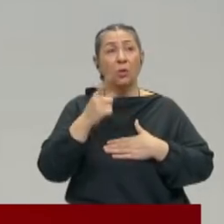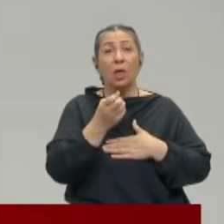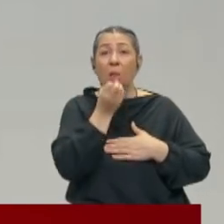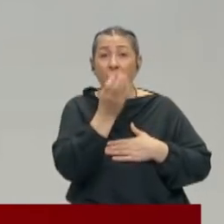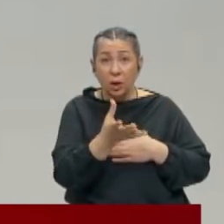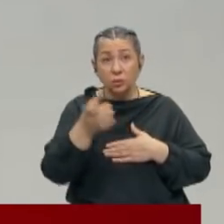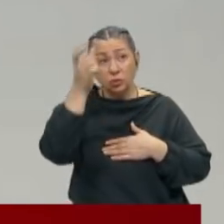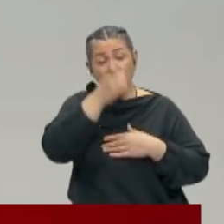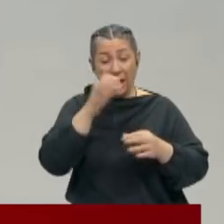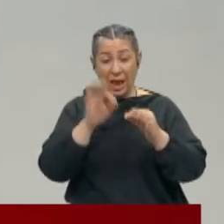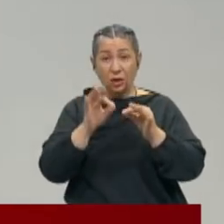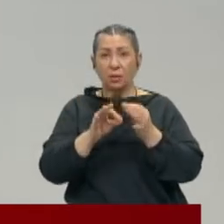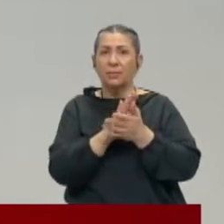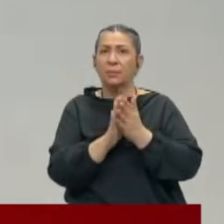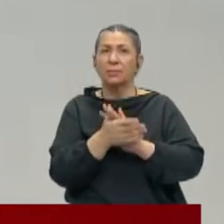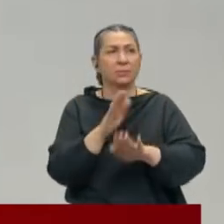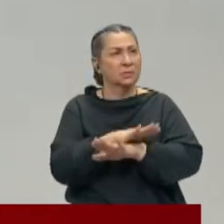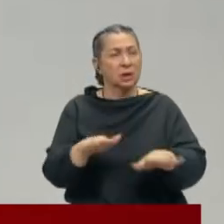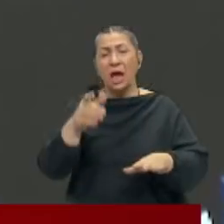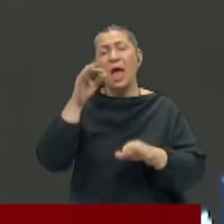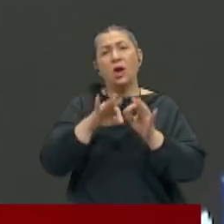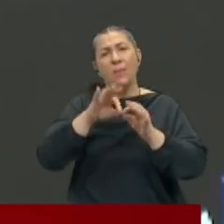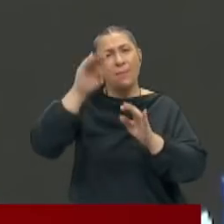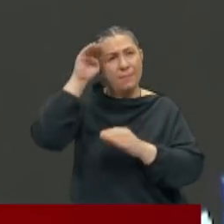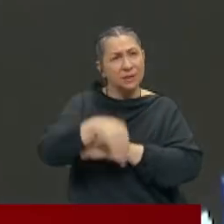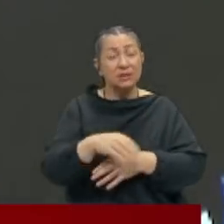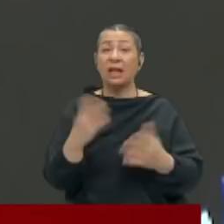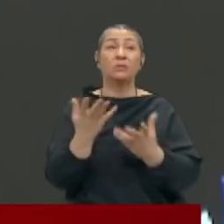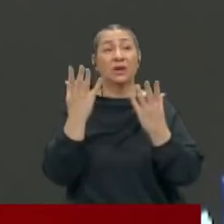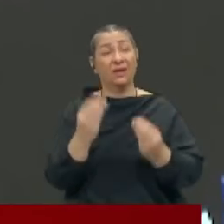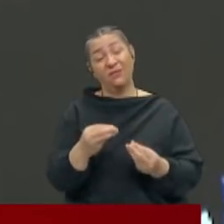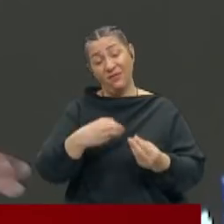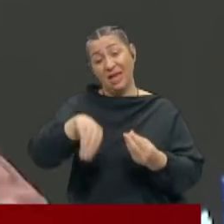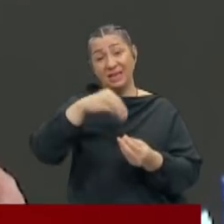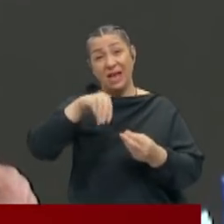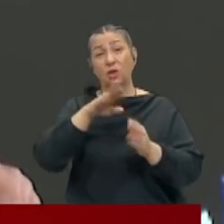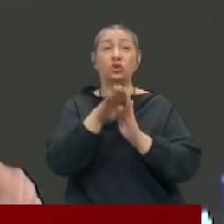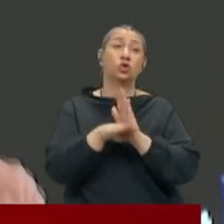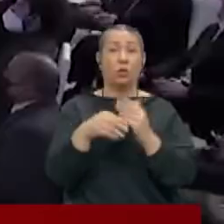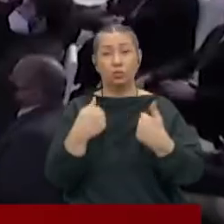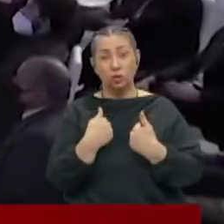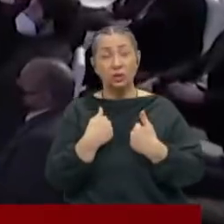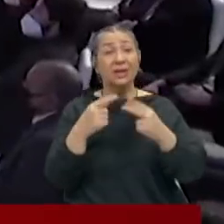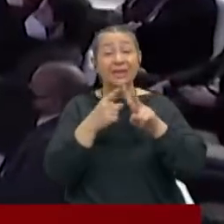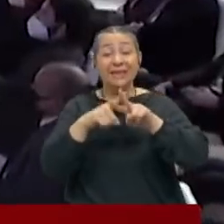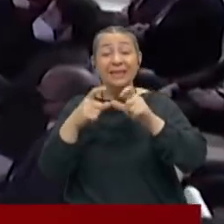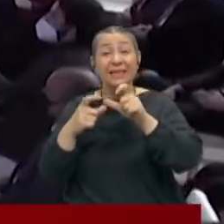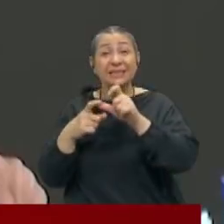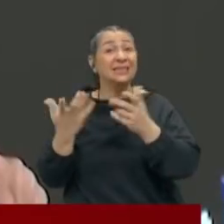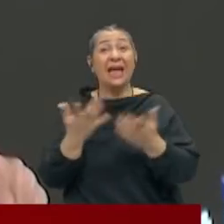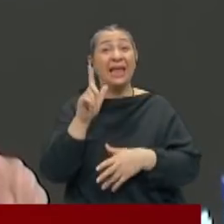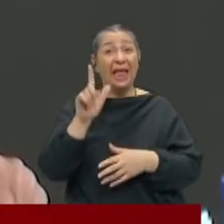itiraf Türkiye'deki ekonominin yok edilişi, ekonominin batması. Neymiş efendim? Faizleri düşürüyormuşuz. Naslar